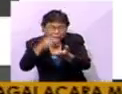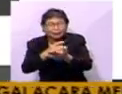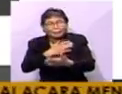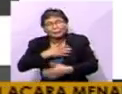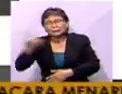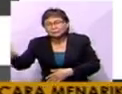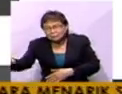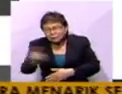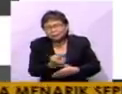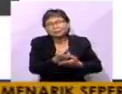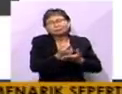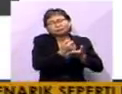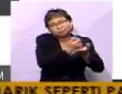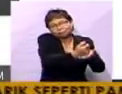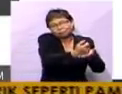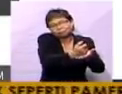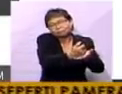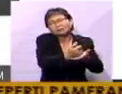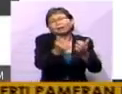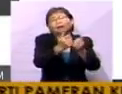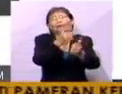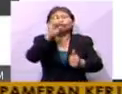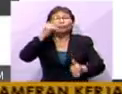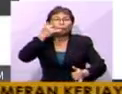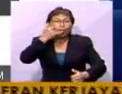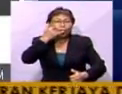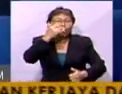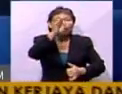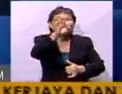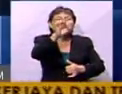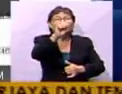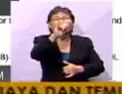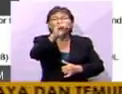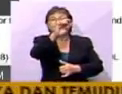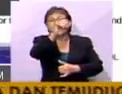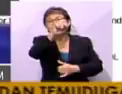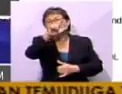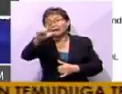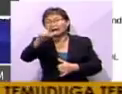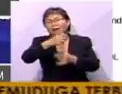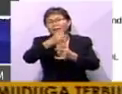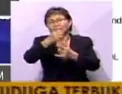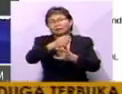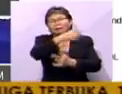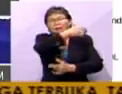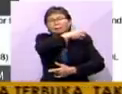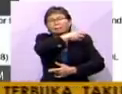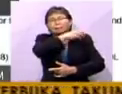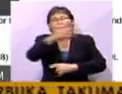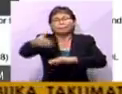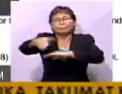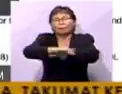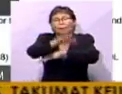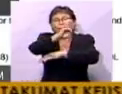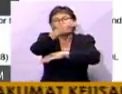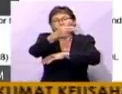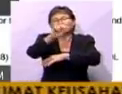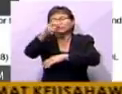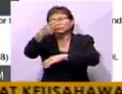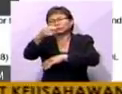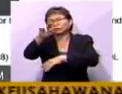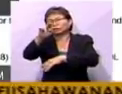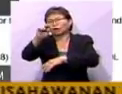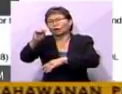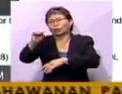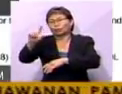memberi kerjasama dengan menghubungi Lieutenant Komander Maritim Muhammad Faizal Abdul Rahman atau Lieutenant Maritim Muhammad Syahrul Ehsan